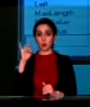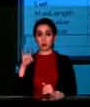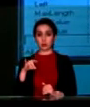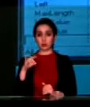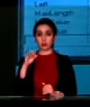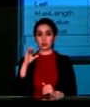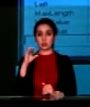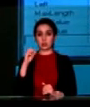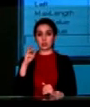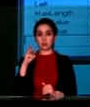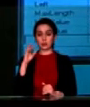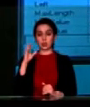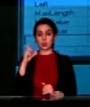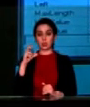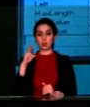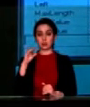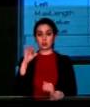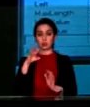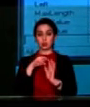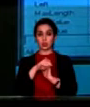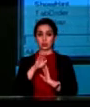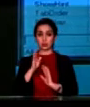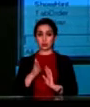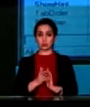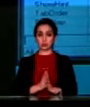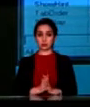spin edit joylashtiramiz.